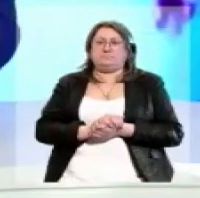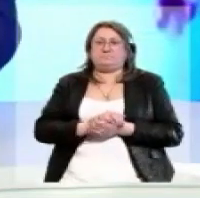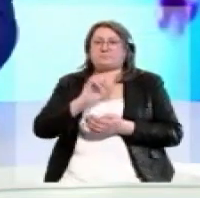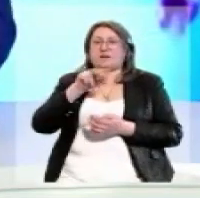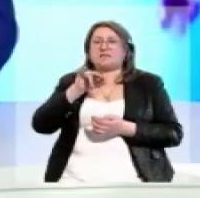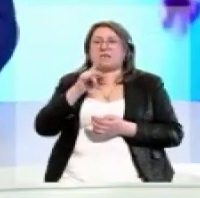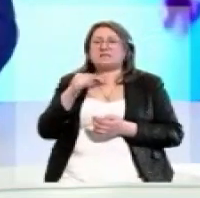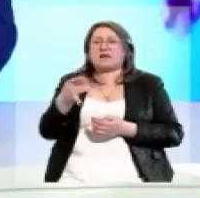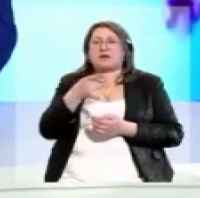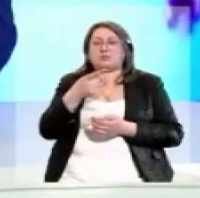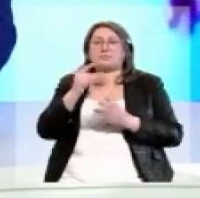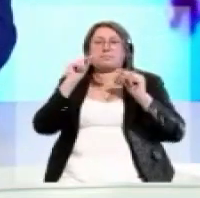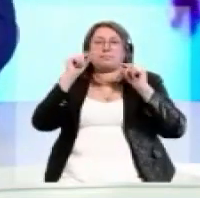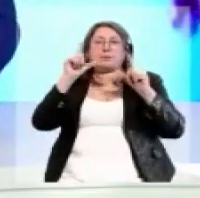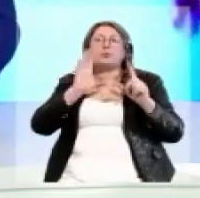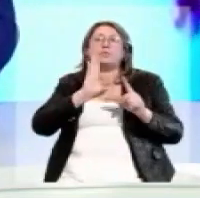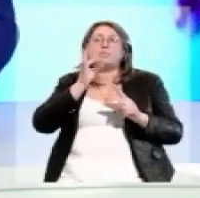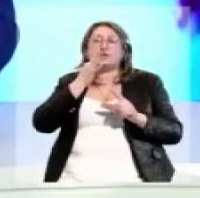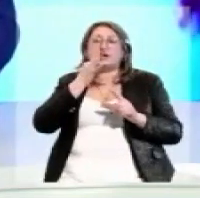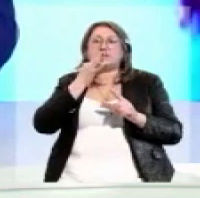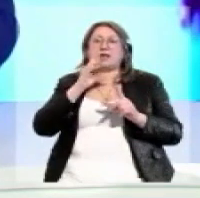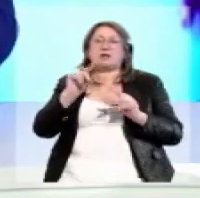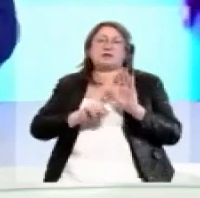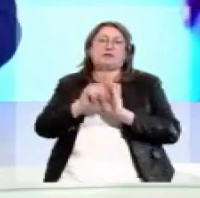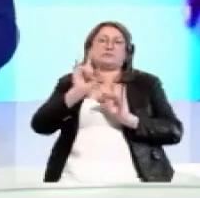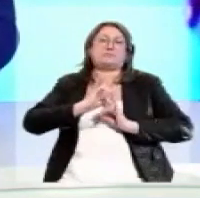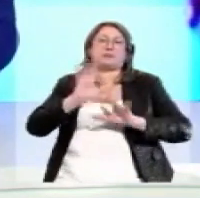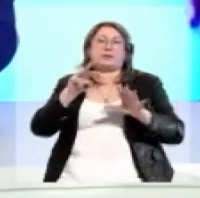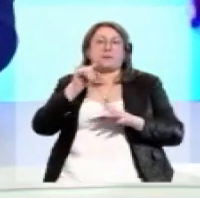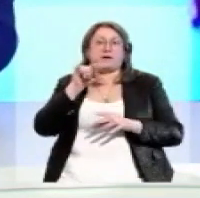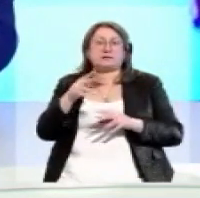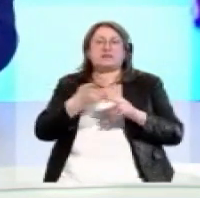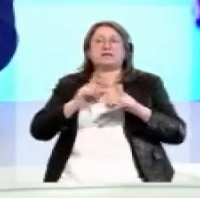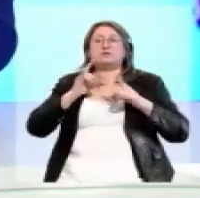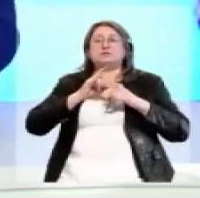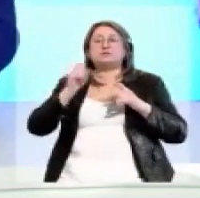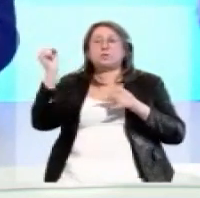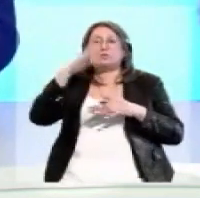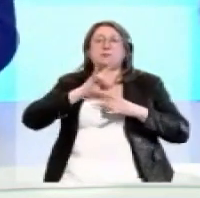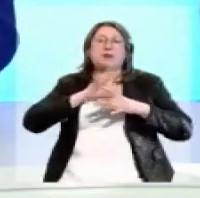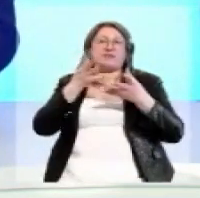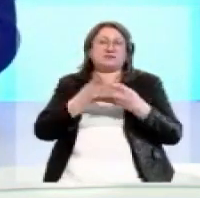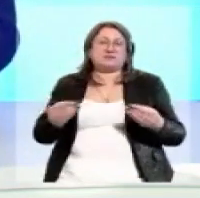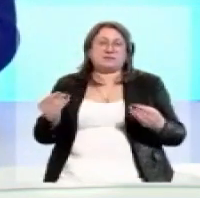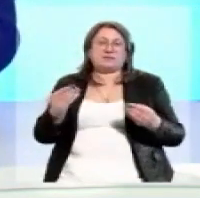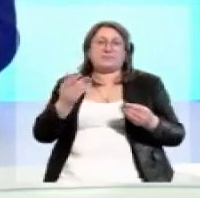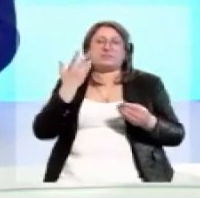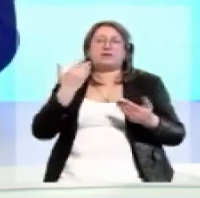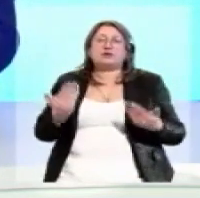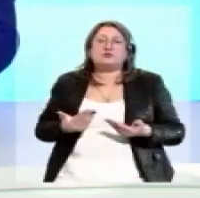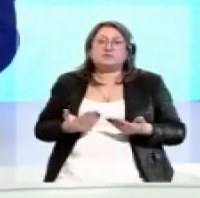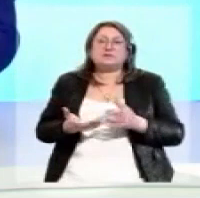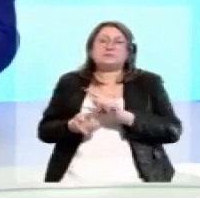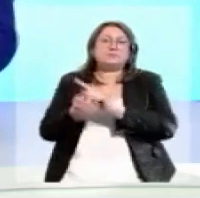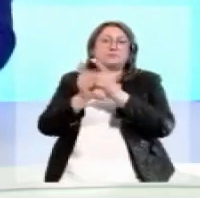Алтынсарин ауданы таң мен таласа оянып, әз Наурызды тойлауға асықты. Өйткені Наурыз табиғатпен бірге тіршілік атаулының түрленіп, көк